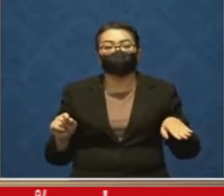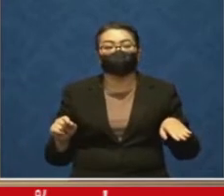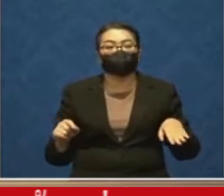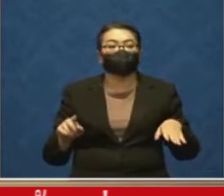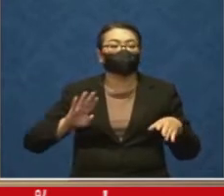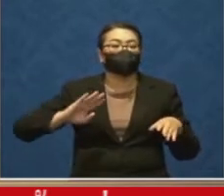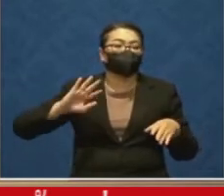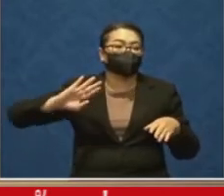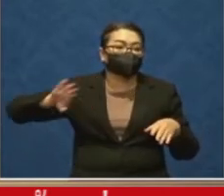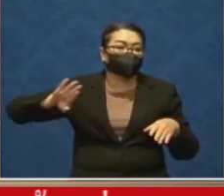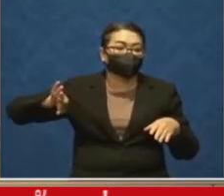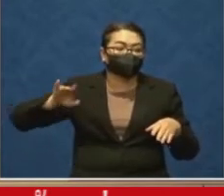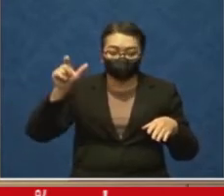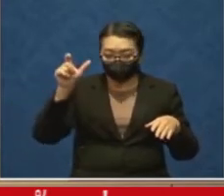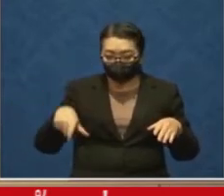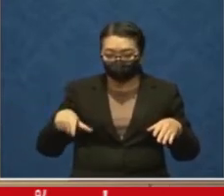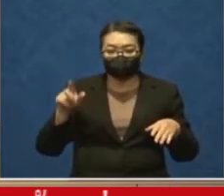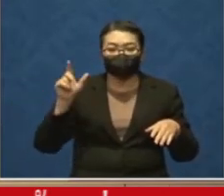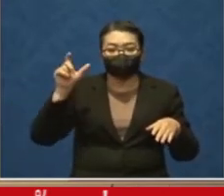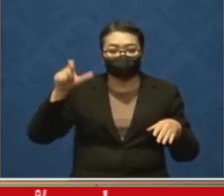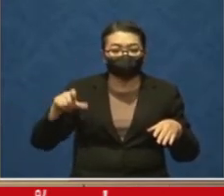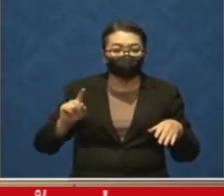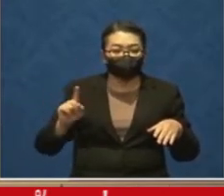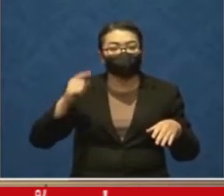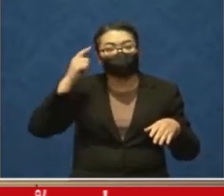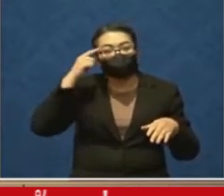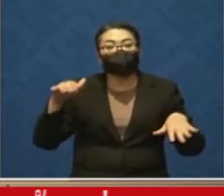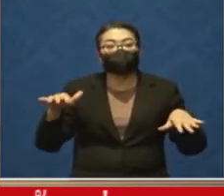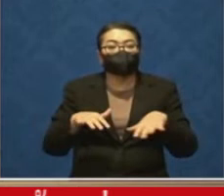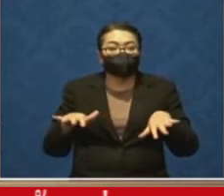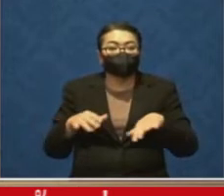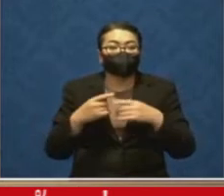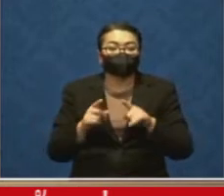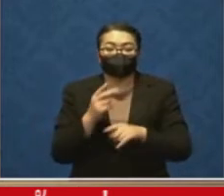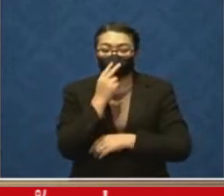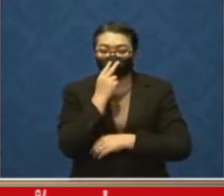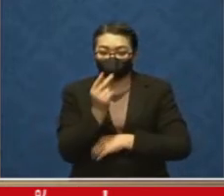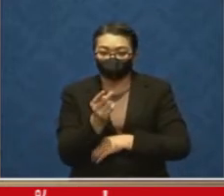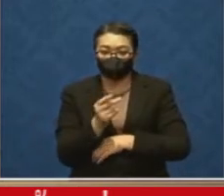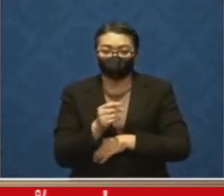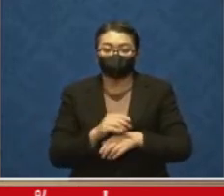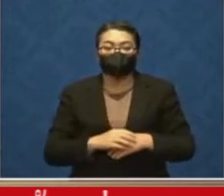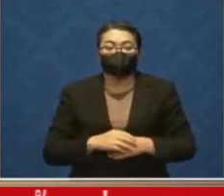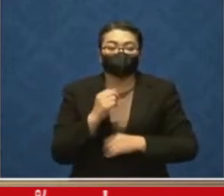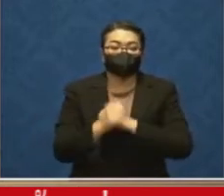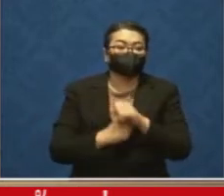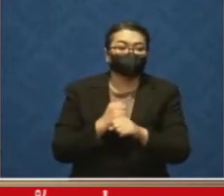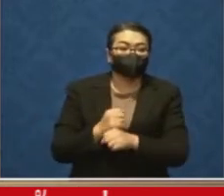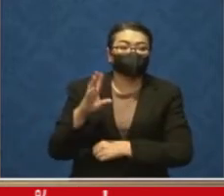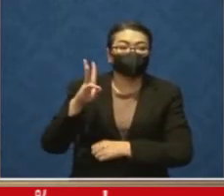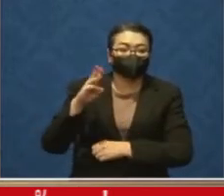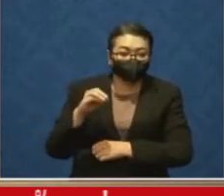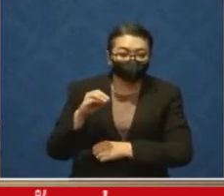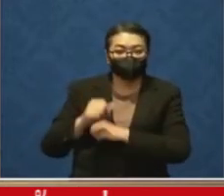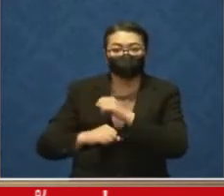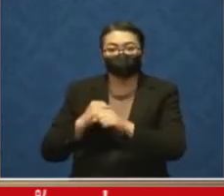บตัวเลขด้หลังดูเผินๆไม่น่าจะมอะไรครับเหมือนปกติ แต่ทํทานลองดูกผมนะครับปี 60-